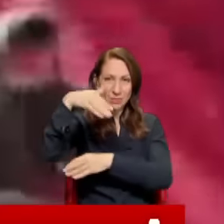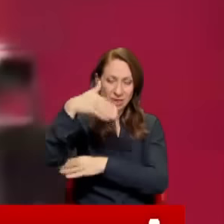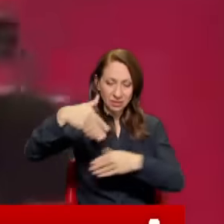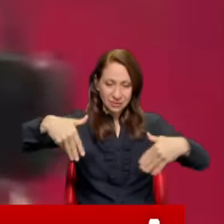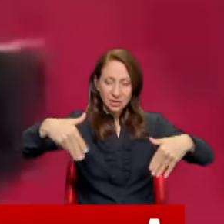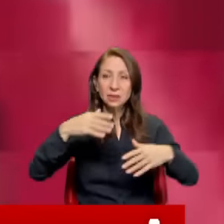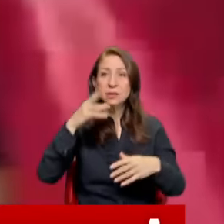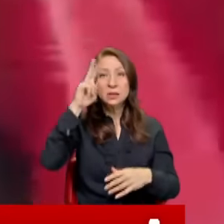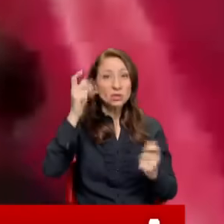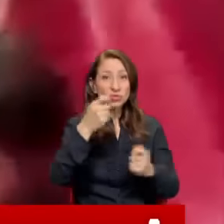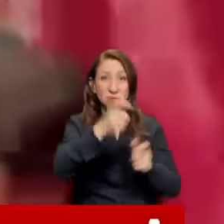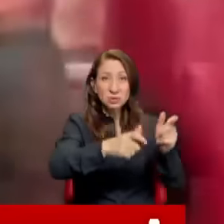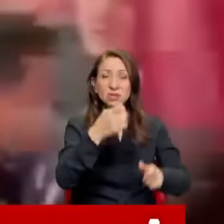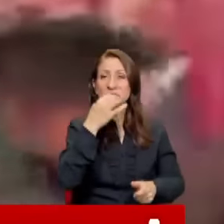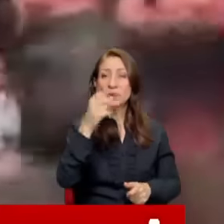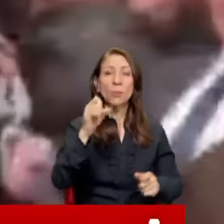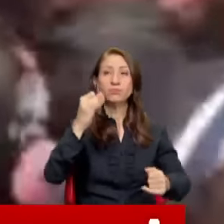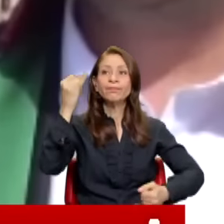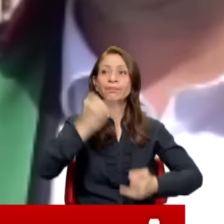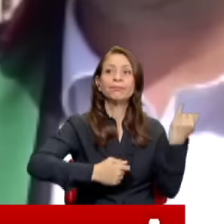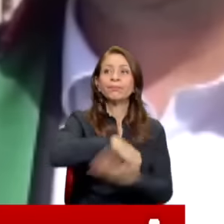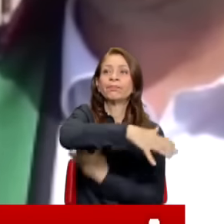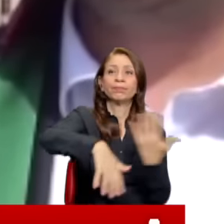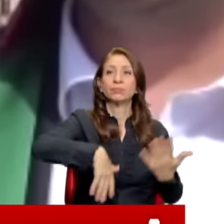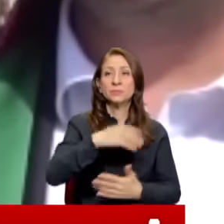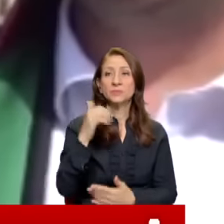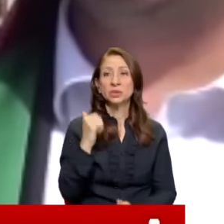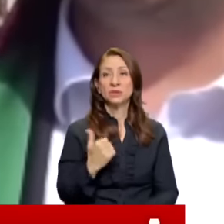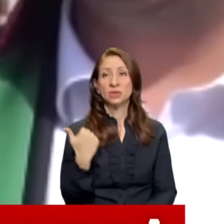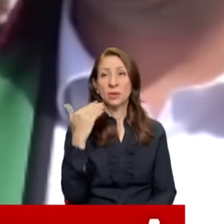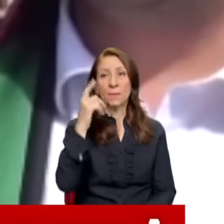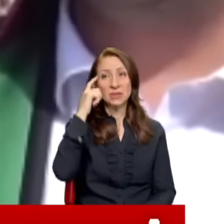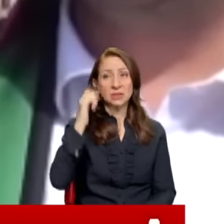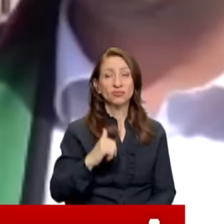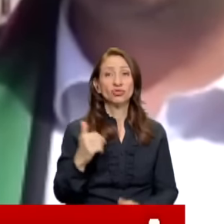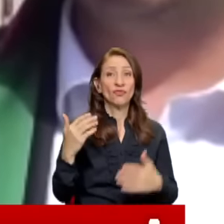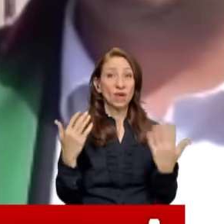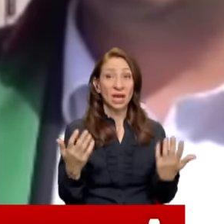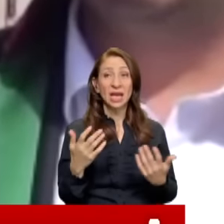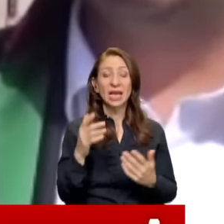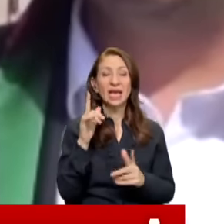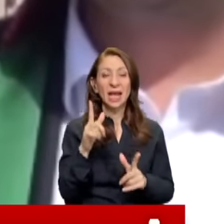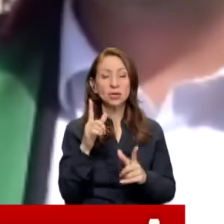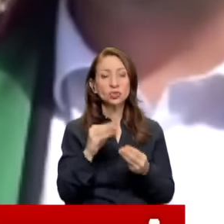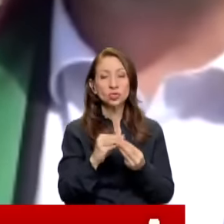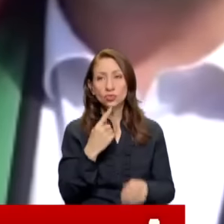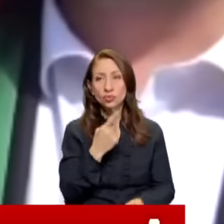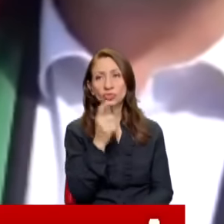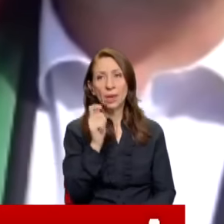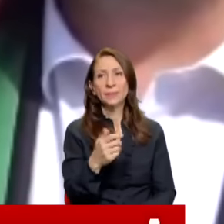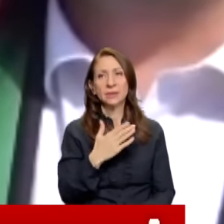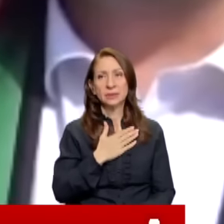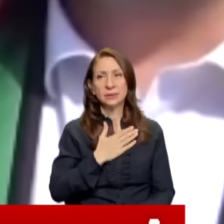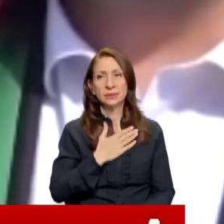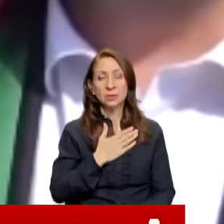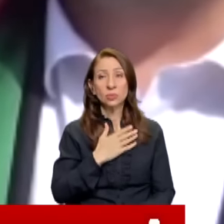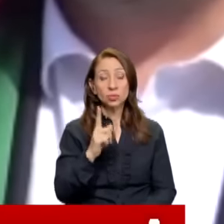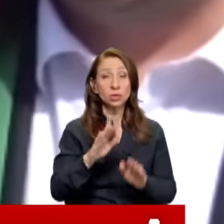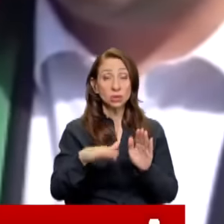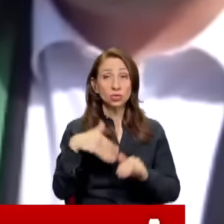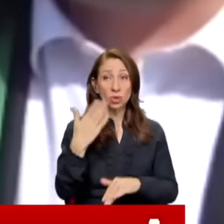çalışanlar izin vermedi tartışma Bu yüzden çıktı savcıya geldik başsavcıya ve gerekli suç duyurusunda bulunduk